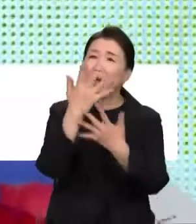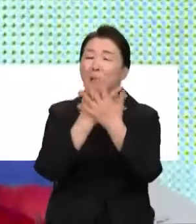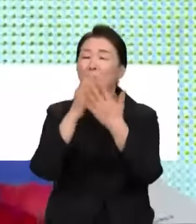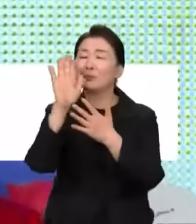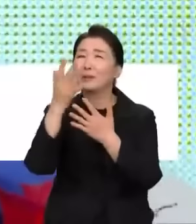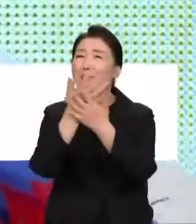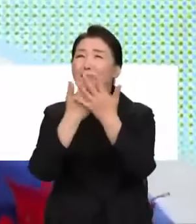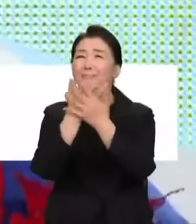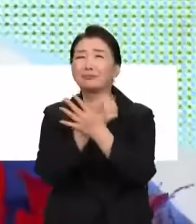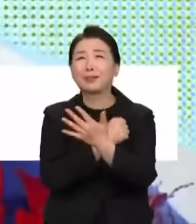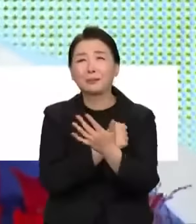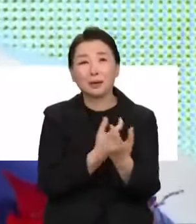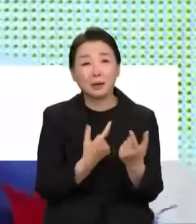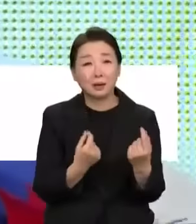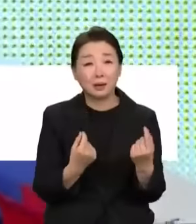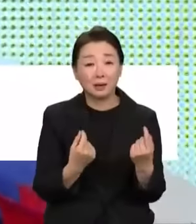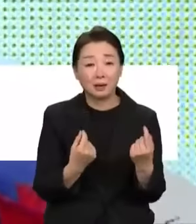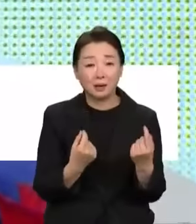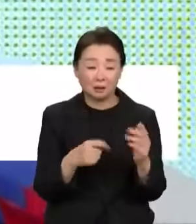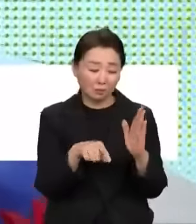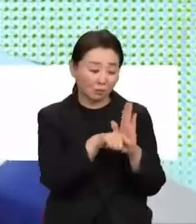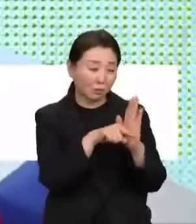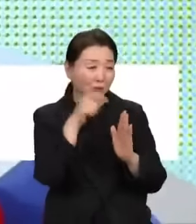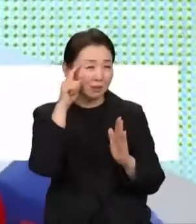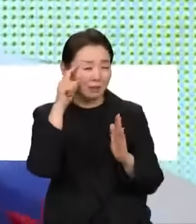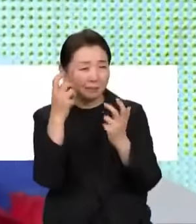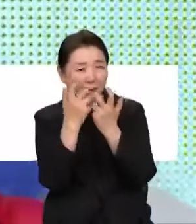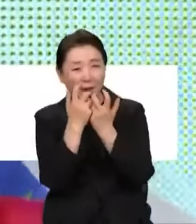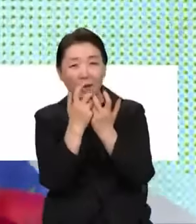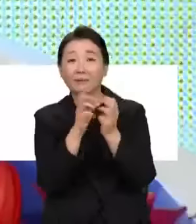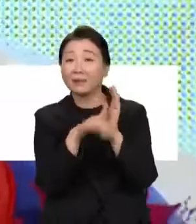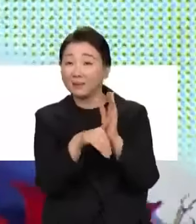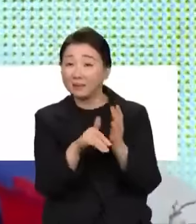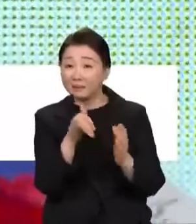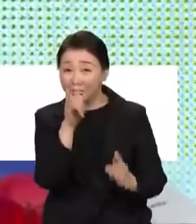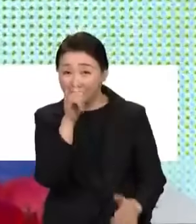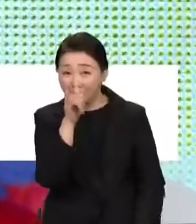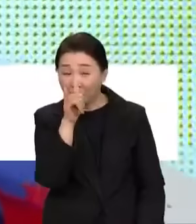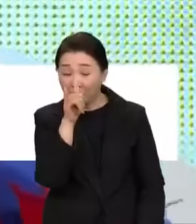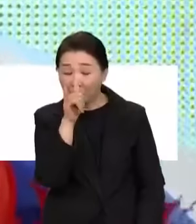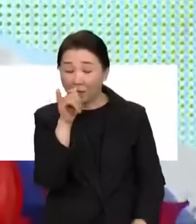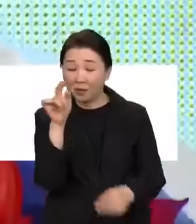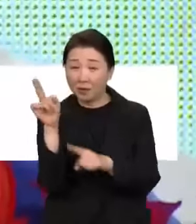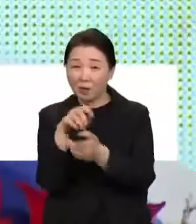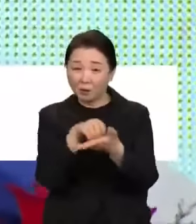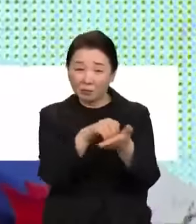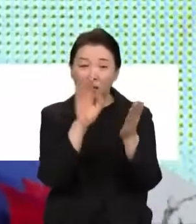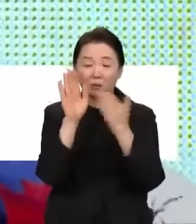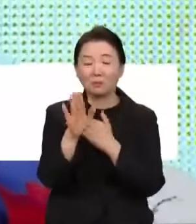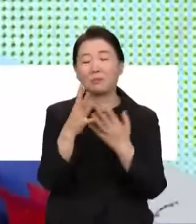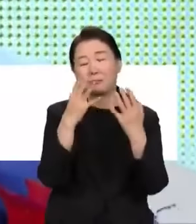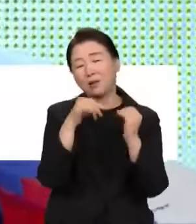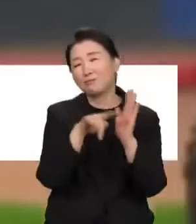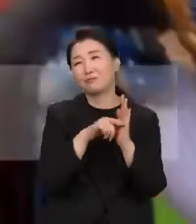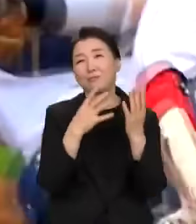보이지 않고 부정적인 생각들로 가득 차는 그런 날들이 입단하고부터 숱하게 조금 있었던 것